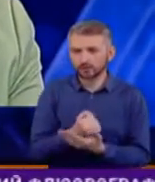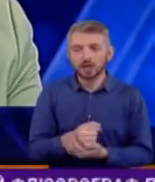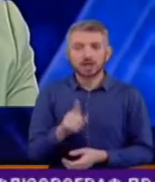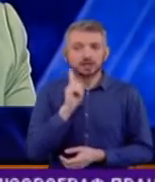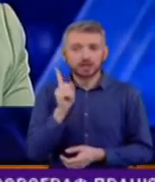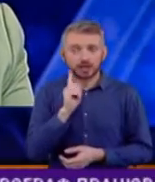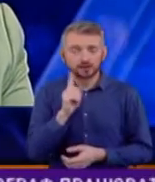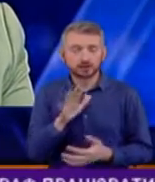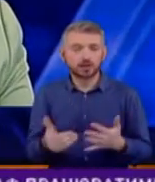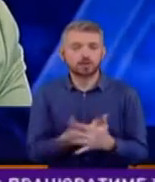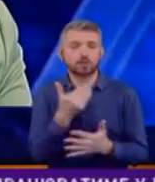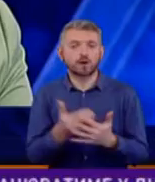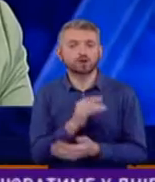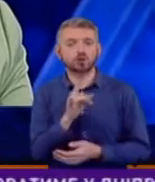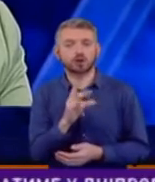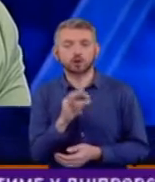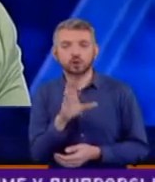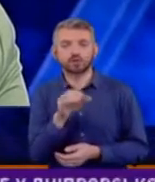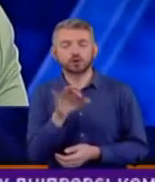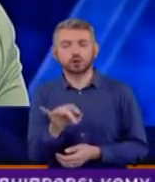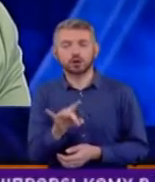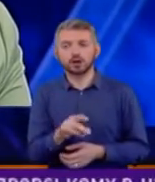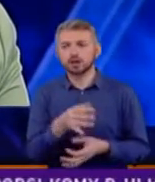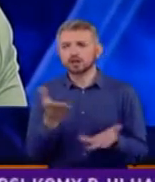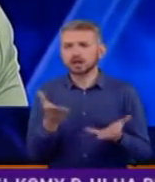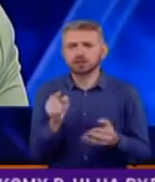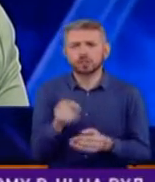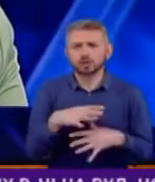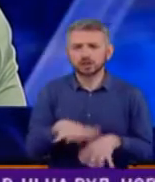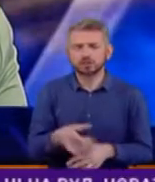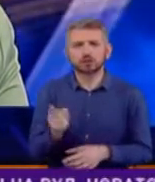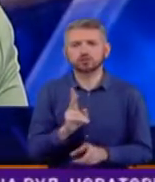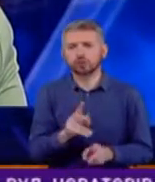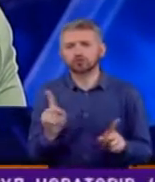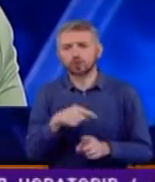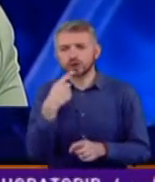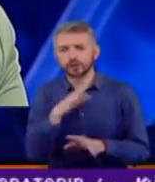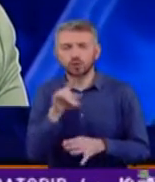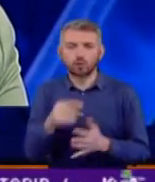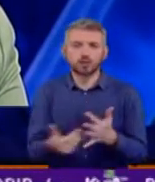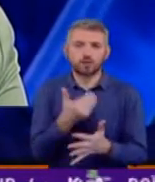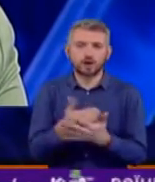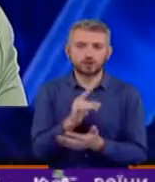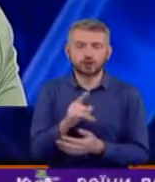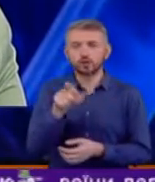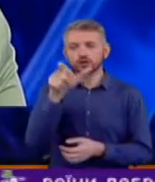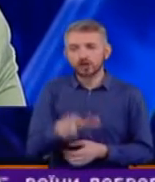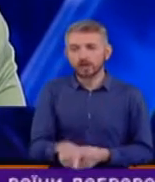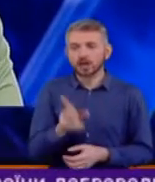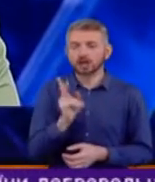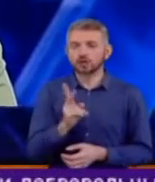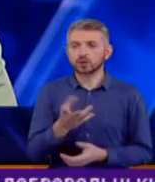Зеленский – новатор. Каким бы он ни был, кто, чего бы о нем ни говорил, но он новатор. Он человек,